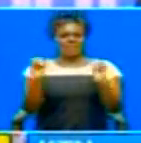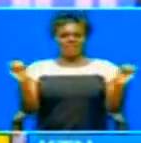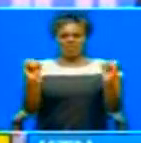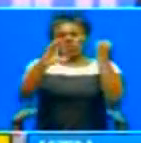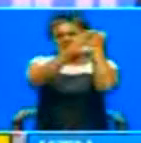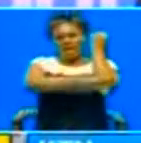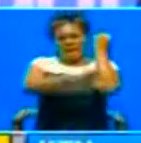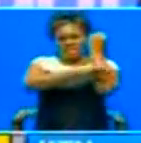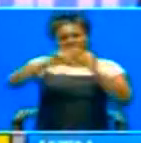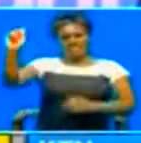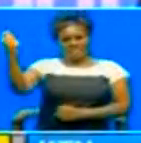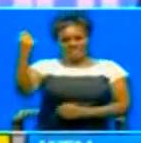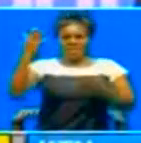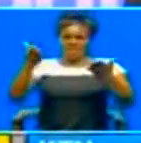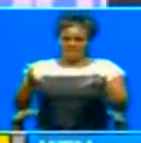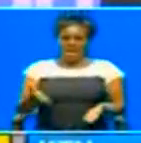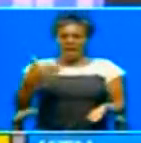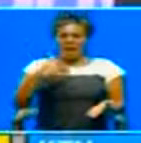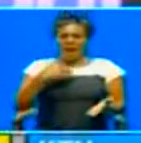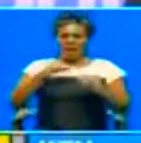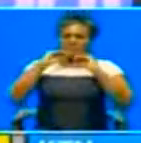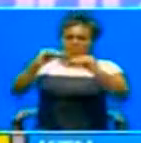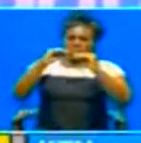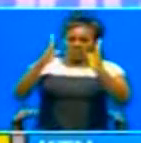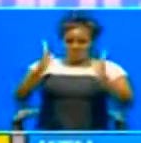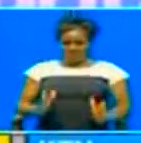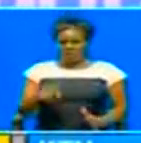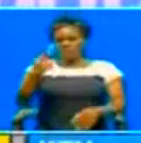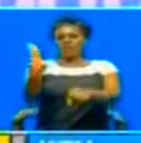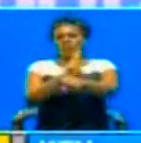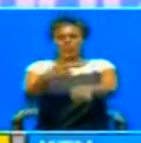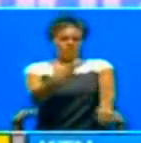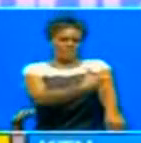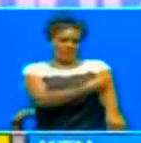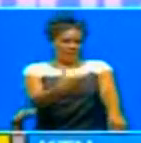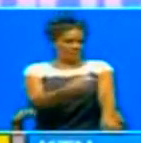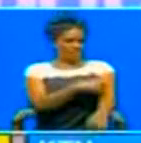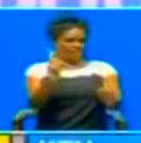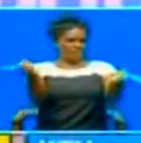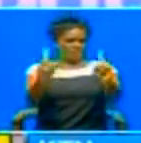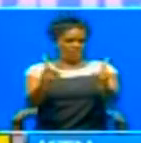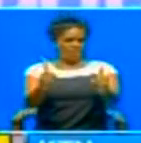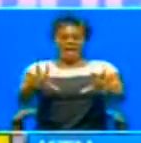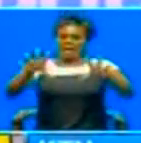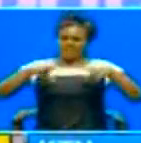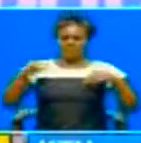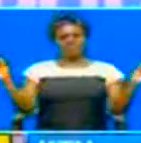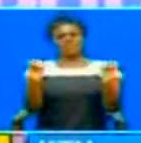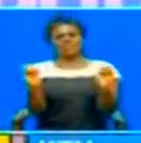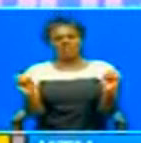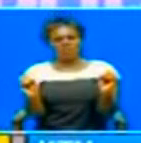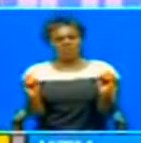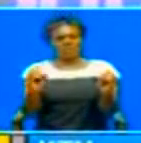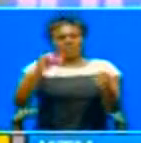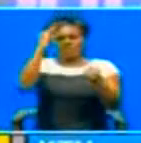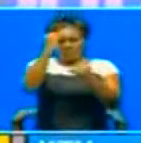katika nchi yetu ya Kenya kuwa na makochi ama wanariadha ambao wanatumia madawa ambazo hazikubaliwi,